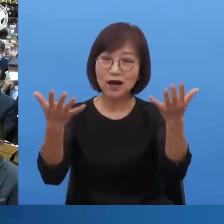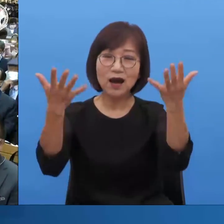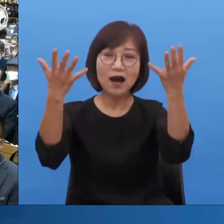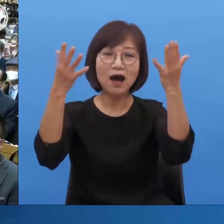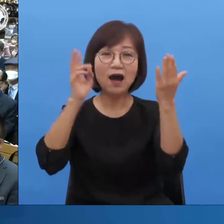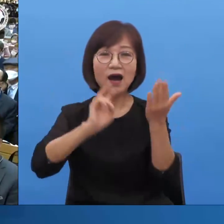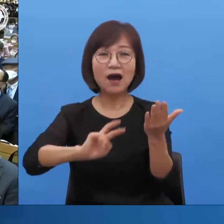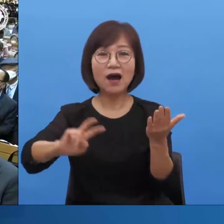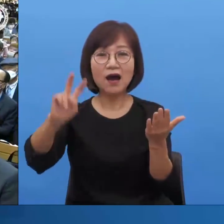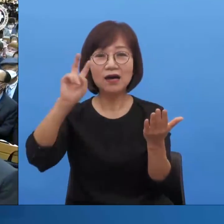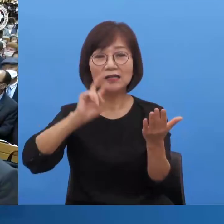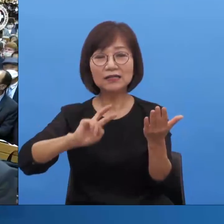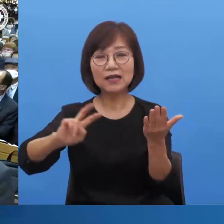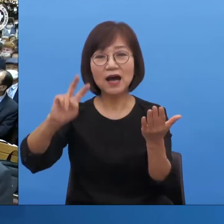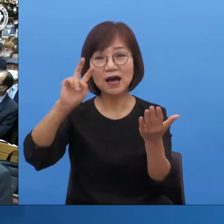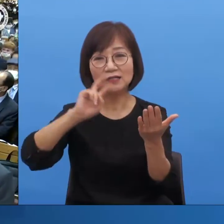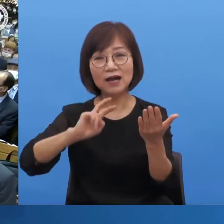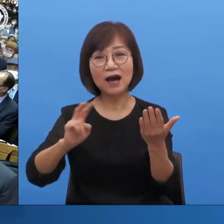할렐루야